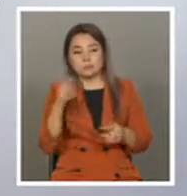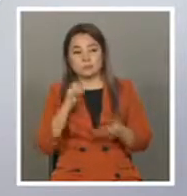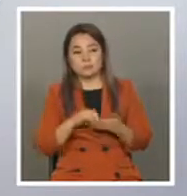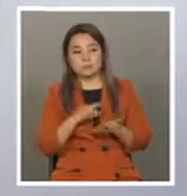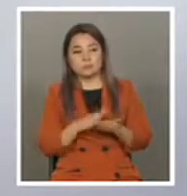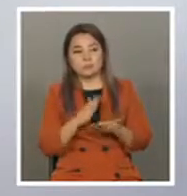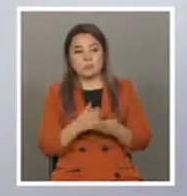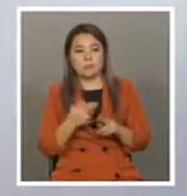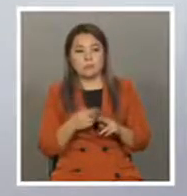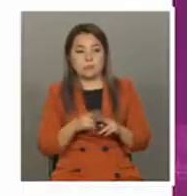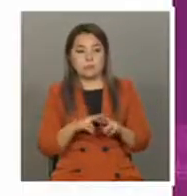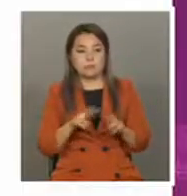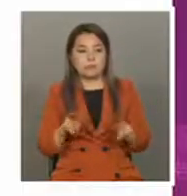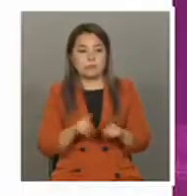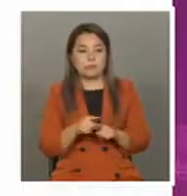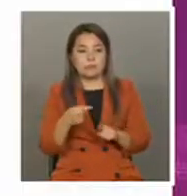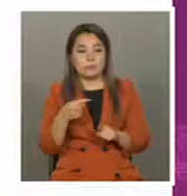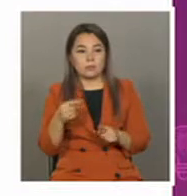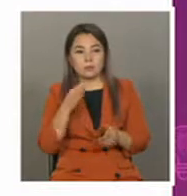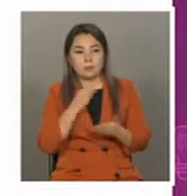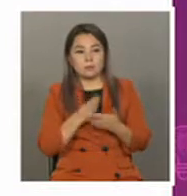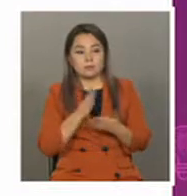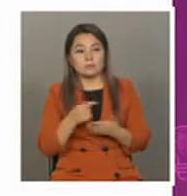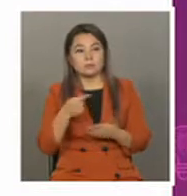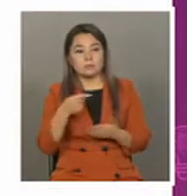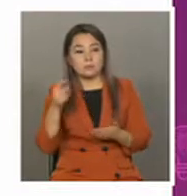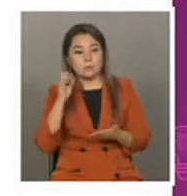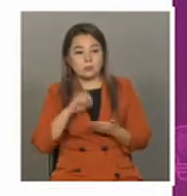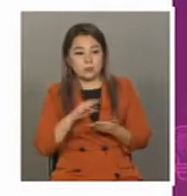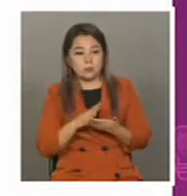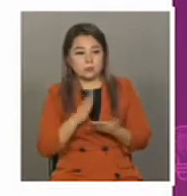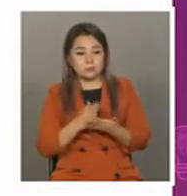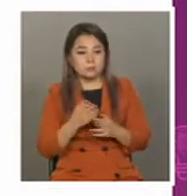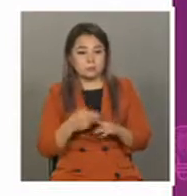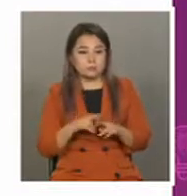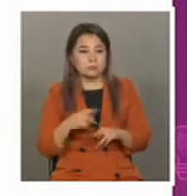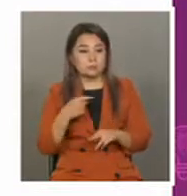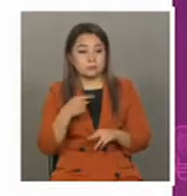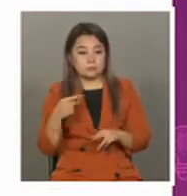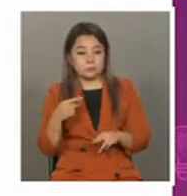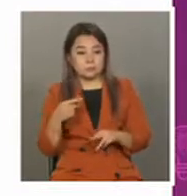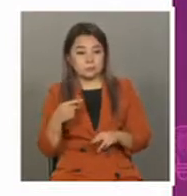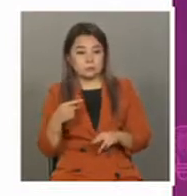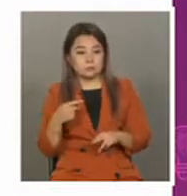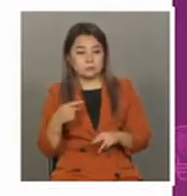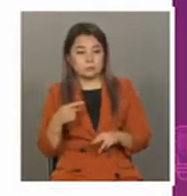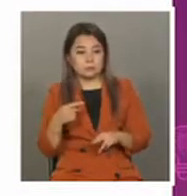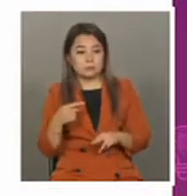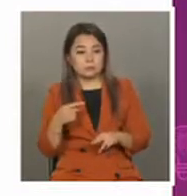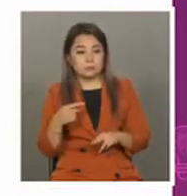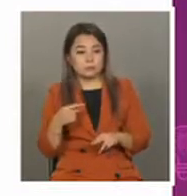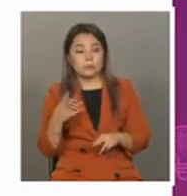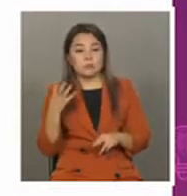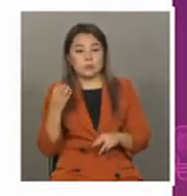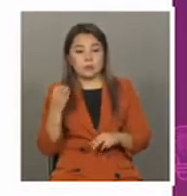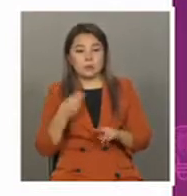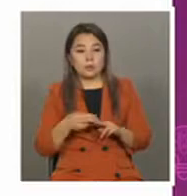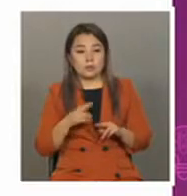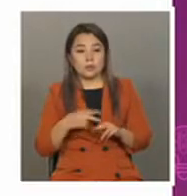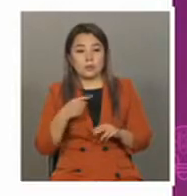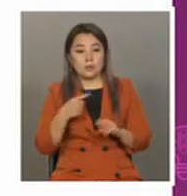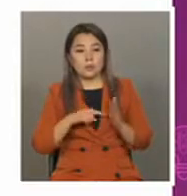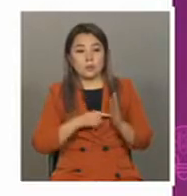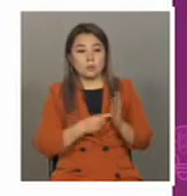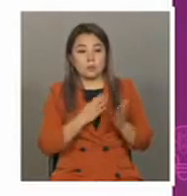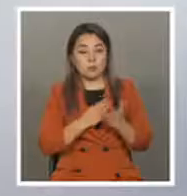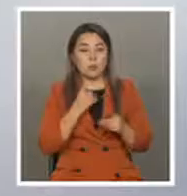екі санның екеуі де теріс сан, минус таңбалы сандар. Өйткені минус санды, яғни теріс таңбалы санды тағы да теріс таңбалы санға көбейтсеңіз, оң